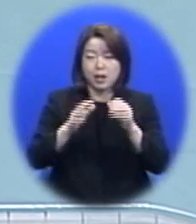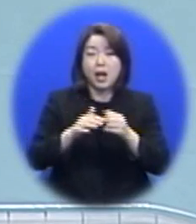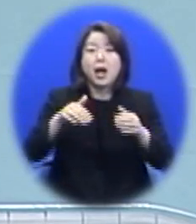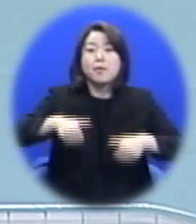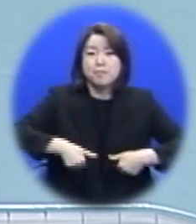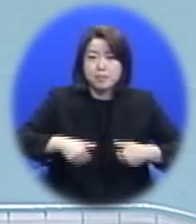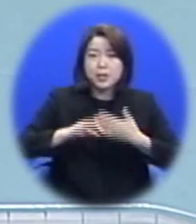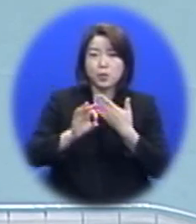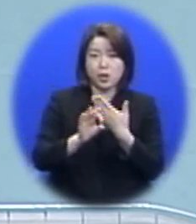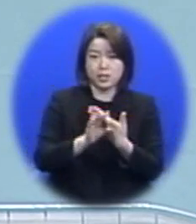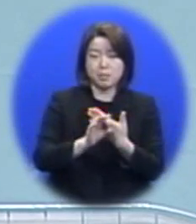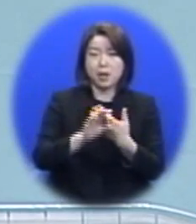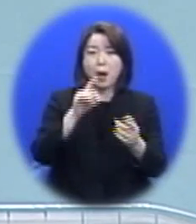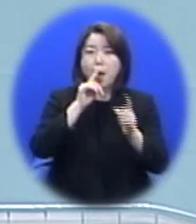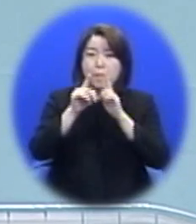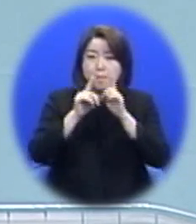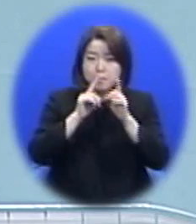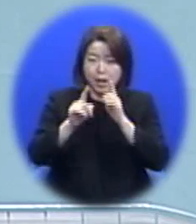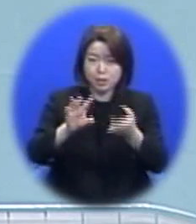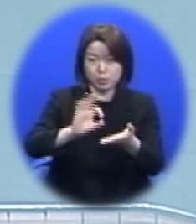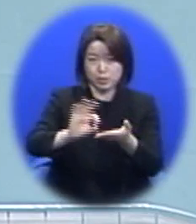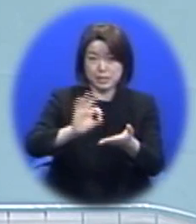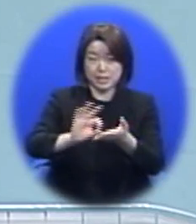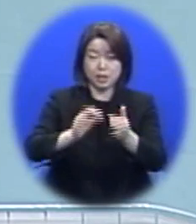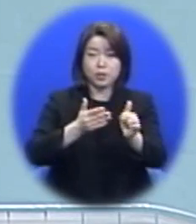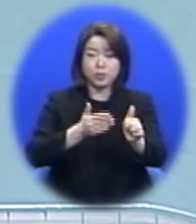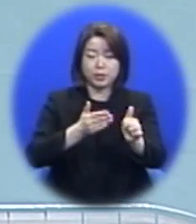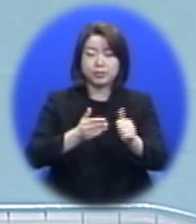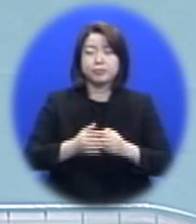필요하다면 말도 사용하십시오.